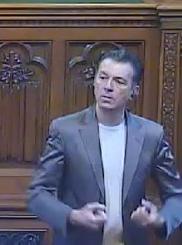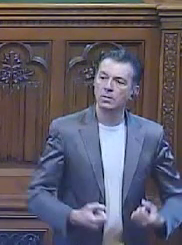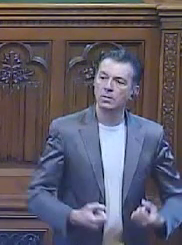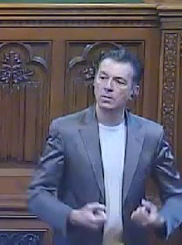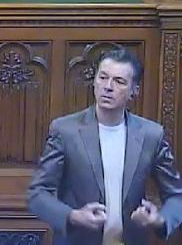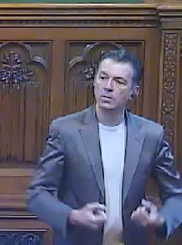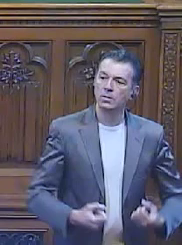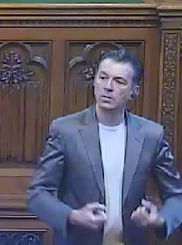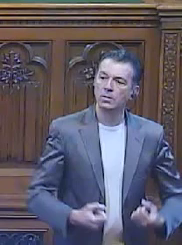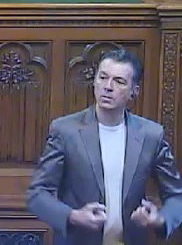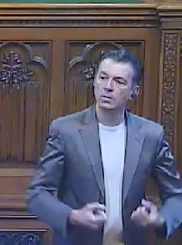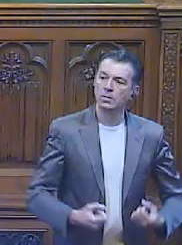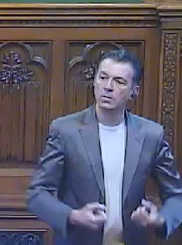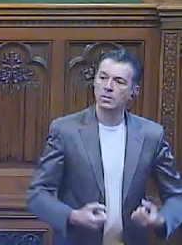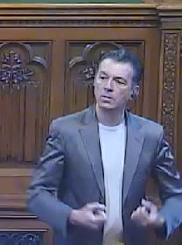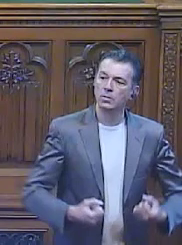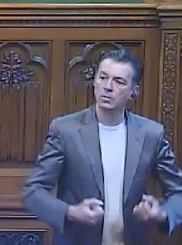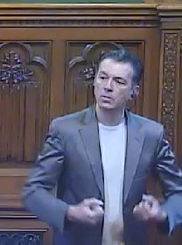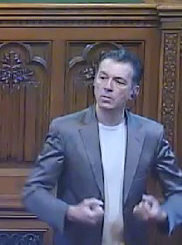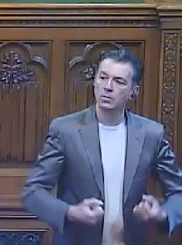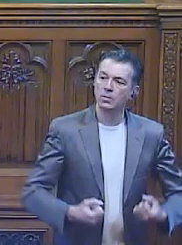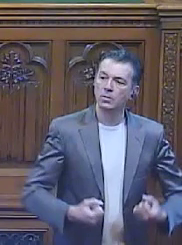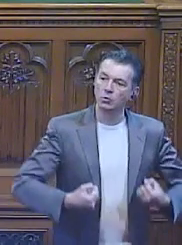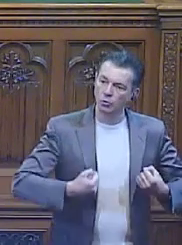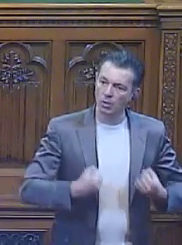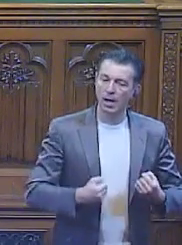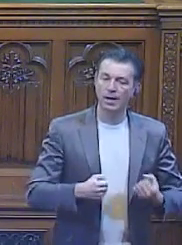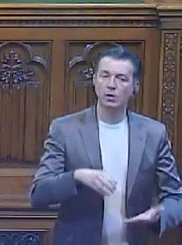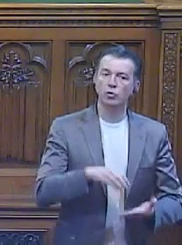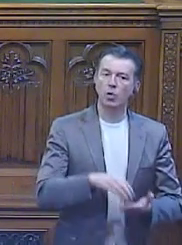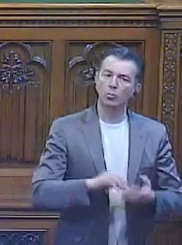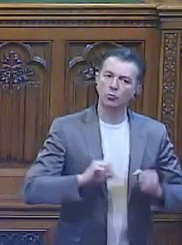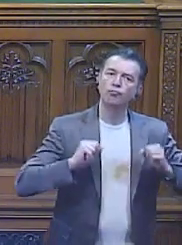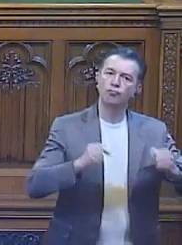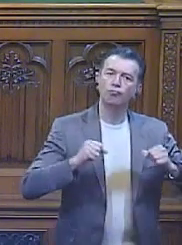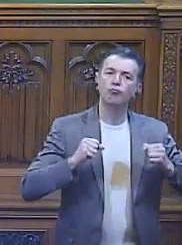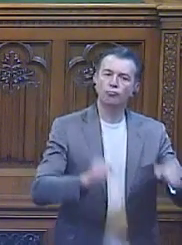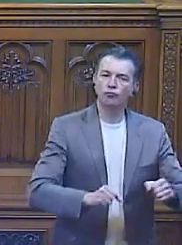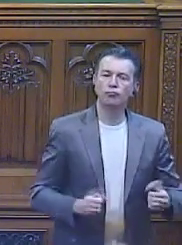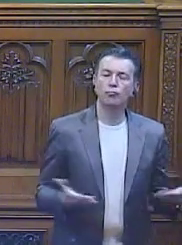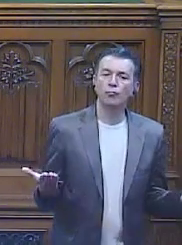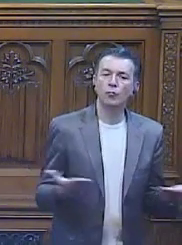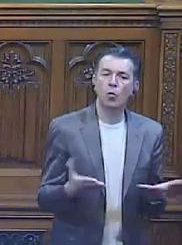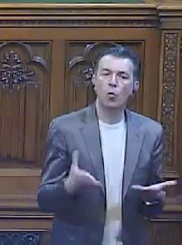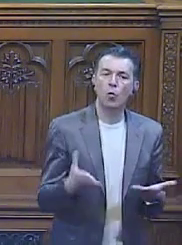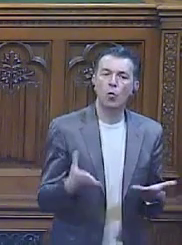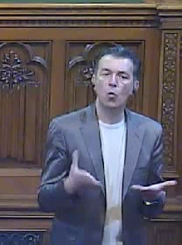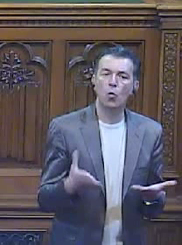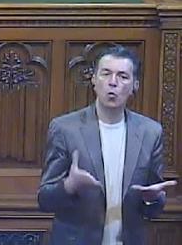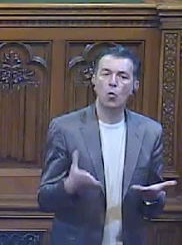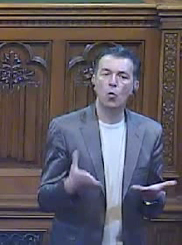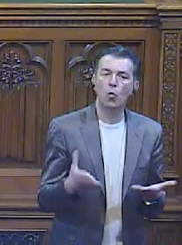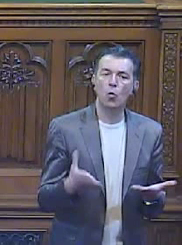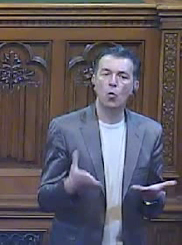S-Bahn-Intervalle werden und wurden verkürzt. Ein sicheres städtisches Engagement in dem Wohnbau. In den